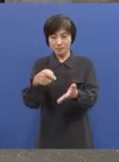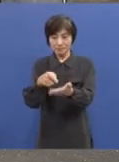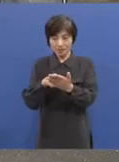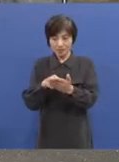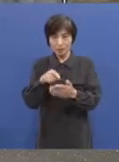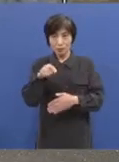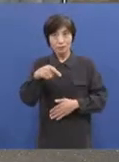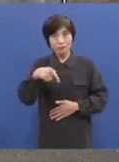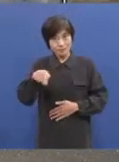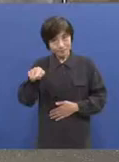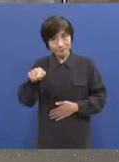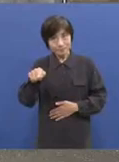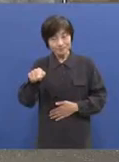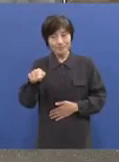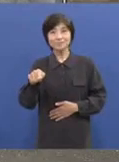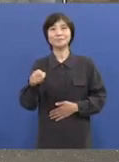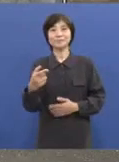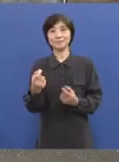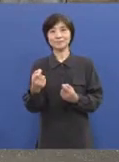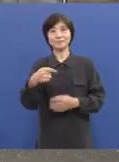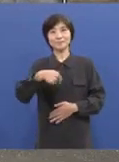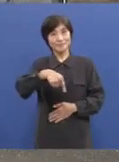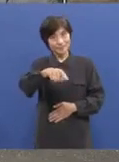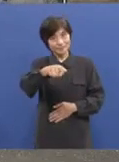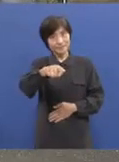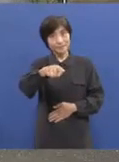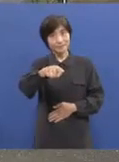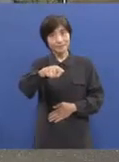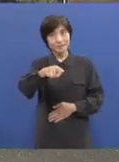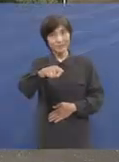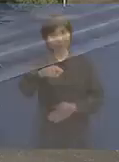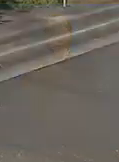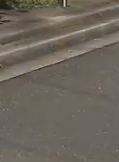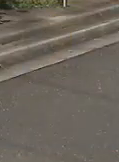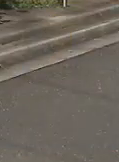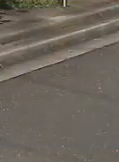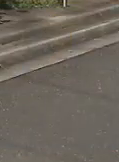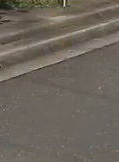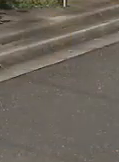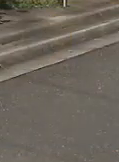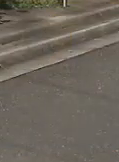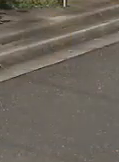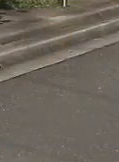ということですね。 そうですね、 はい、 行きましょうか。 はい、はい、